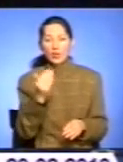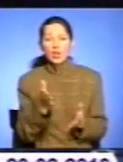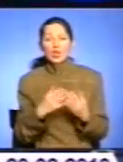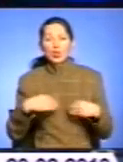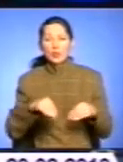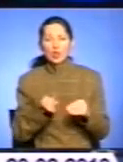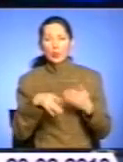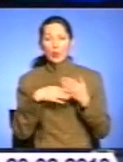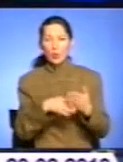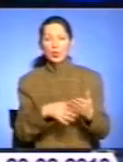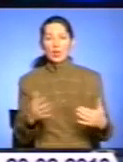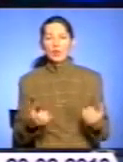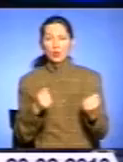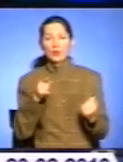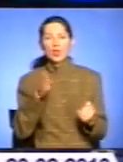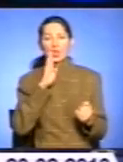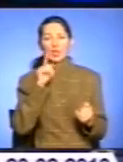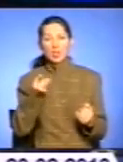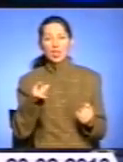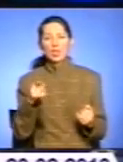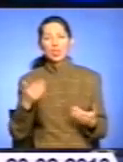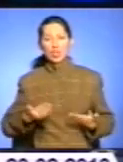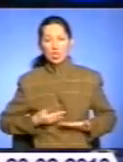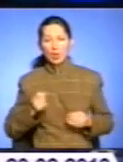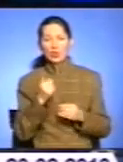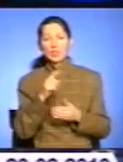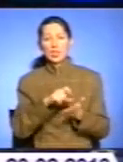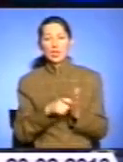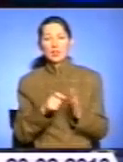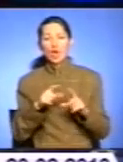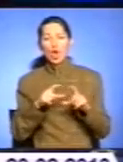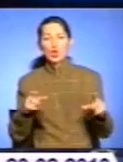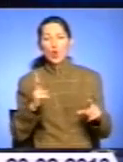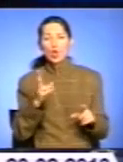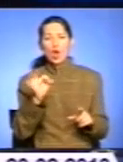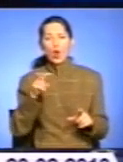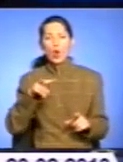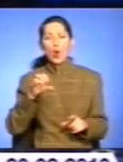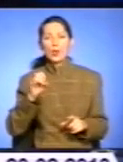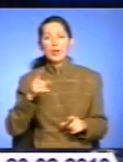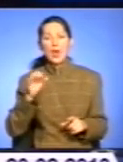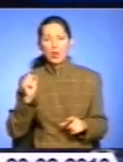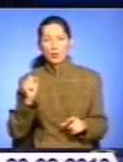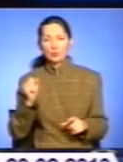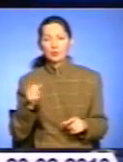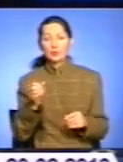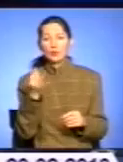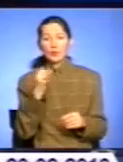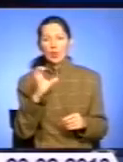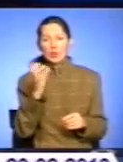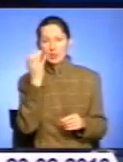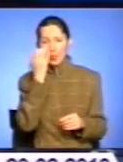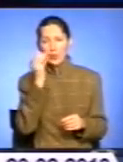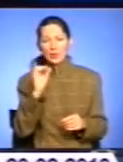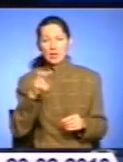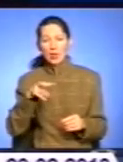щоб допомогти врятувати їй життя. Одинадцятикласники школи колегіуму патріарха Йосипа Сліпого місяць збирають кошти на